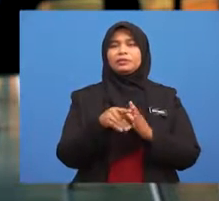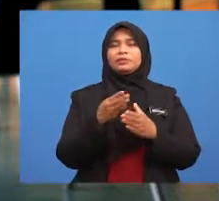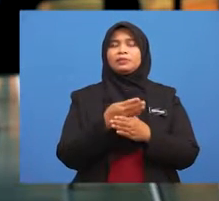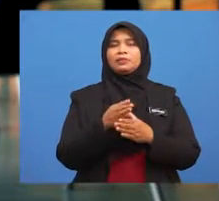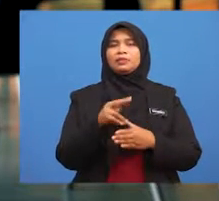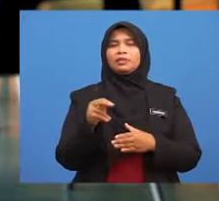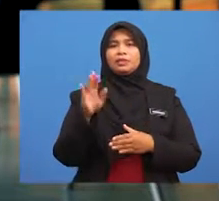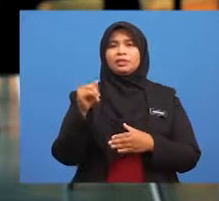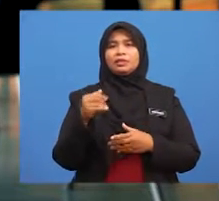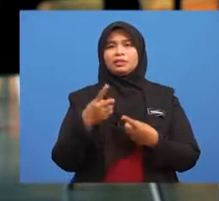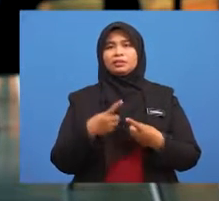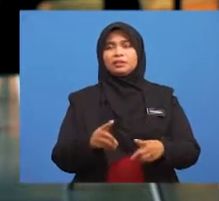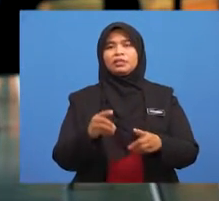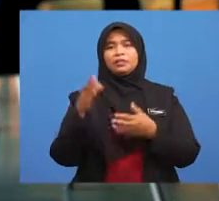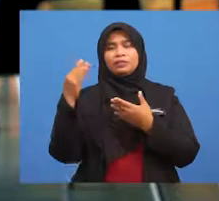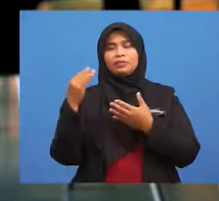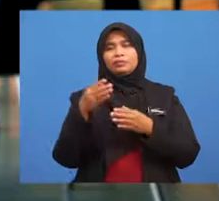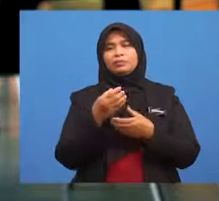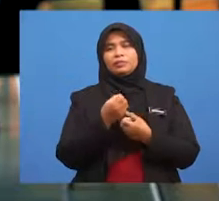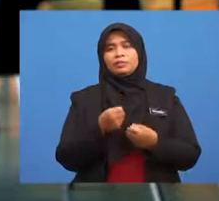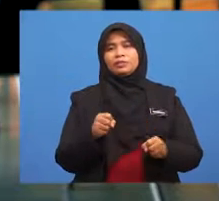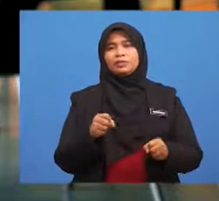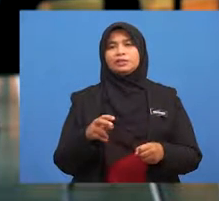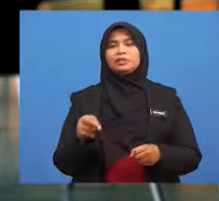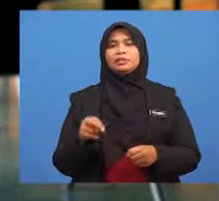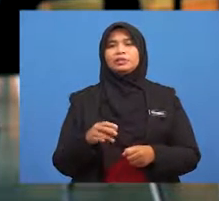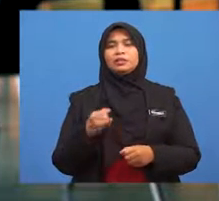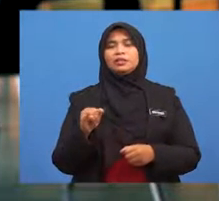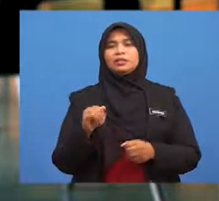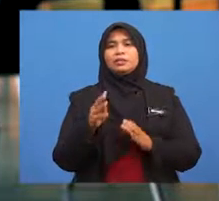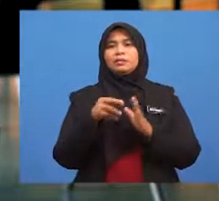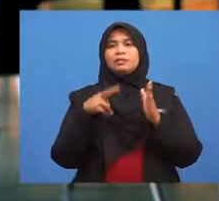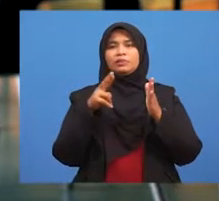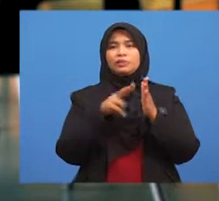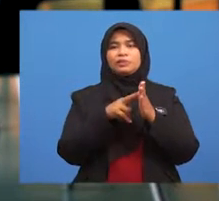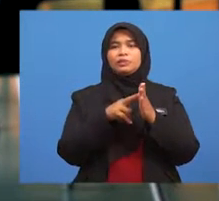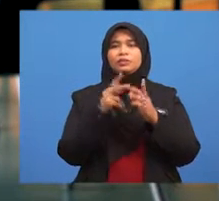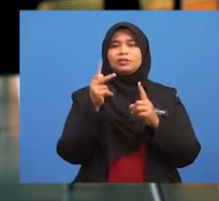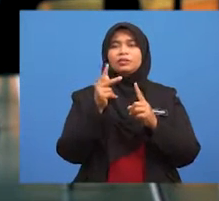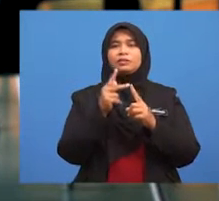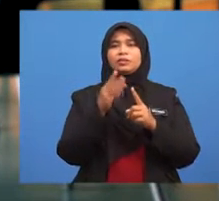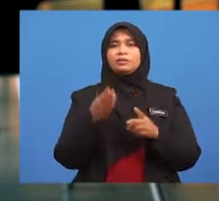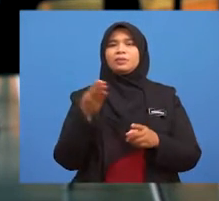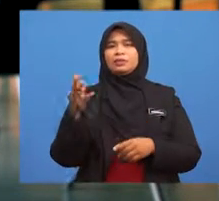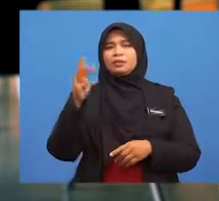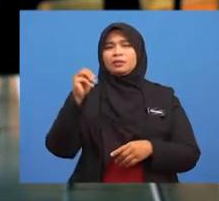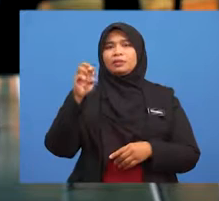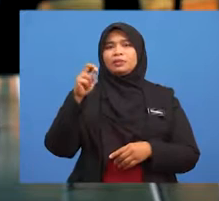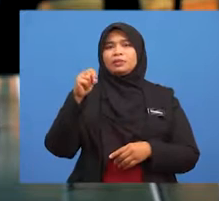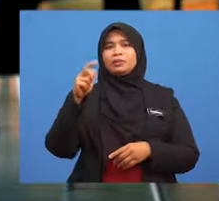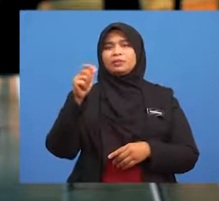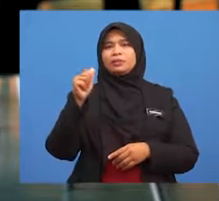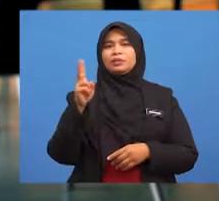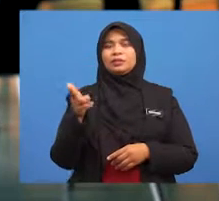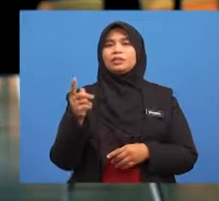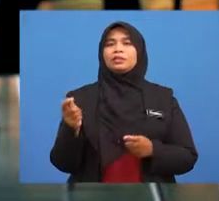sedang menunggu penyelesaian. Ianya merujuk kepada bahan mentah, tenaga